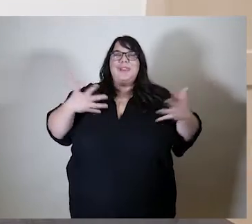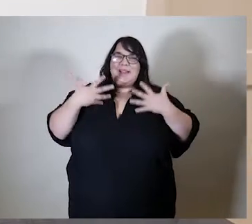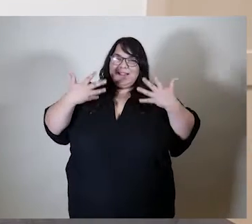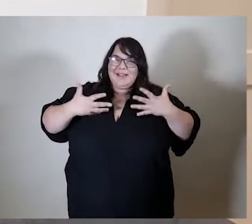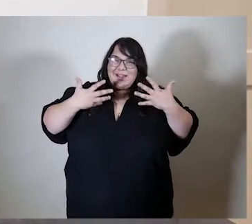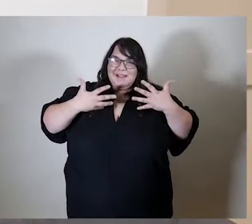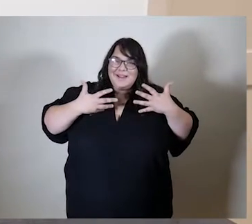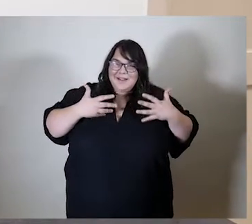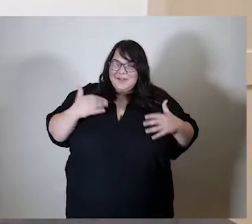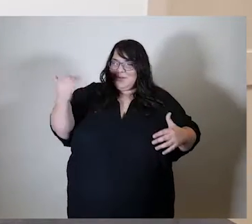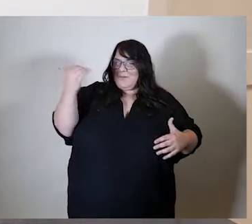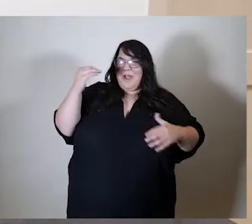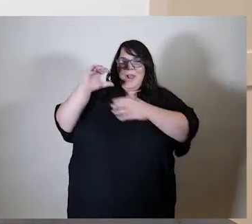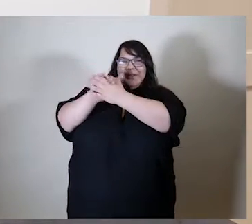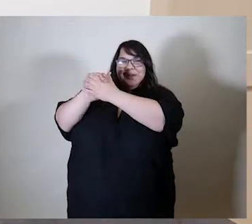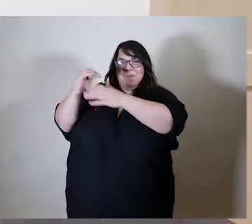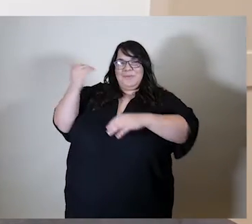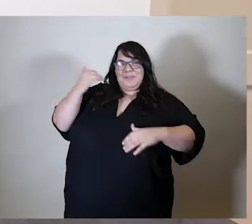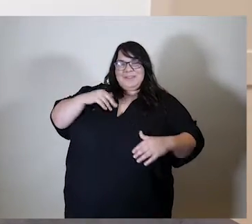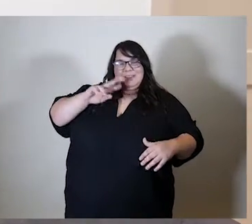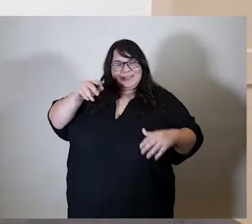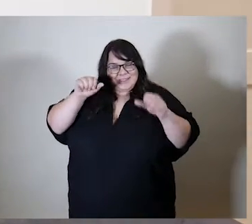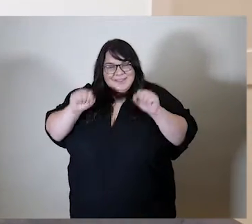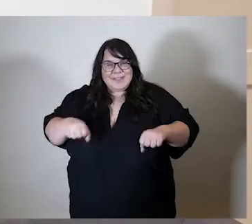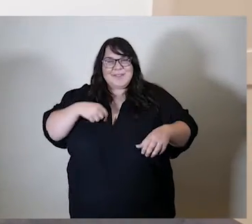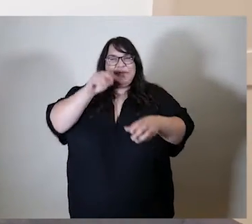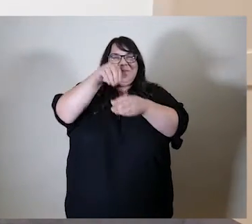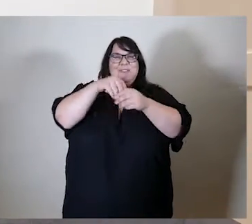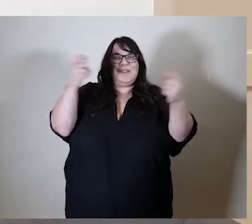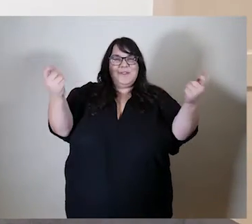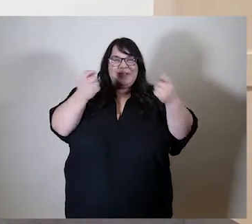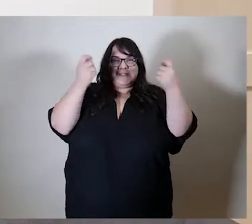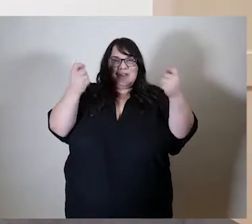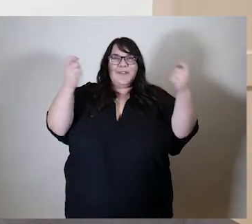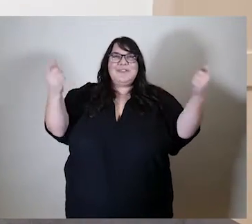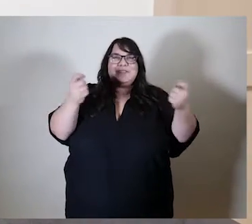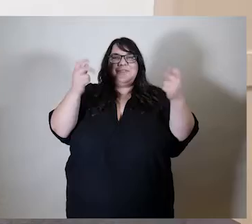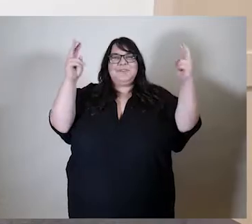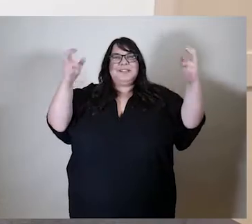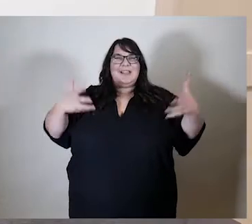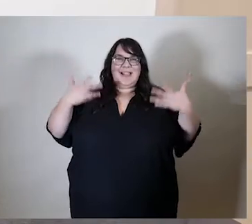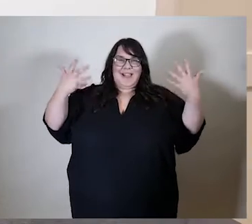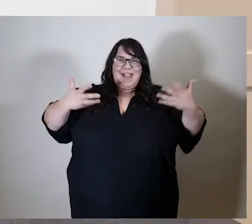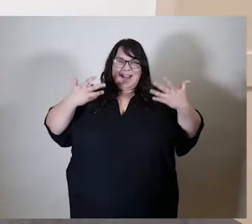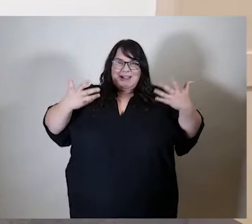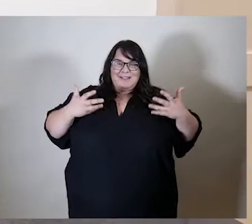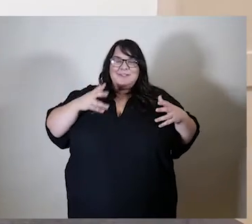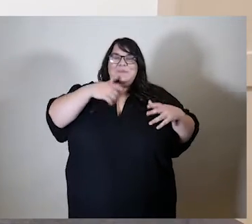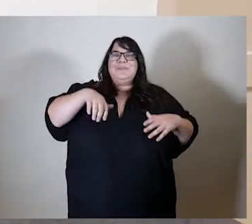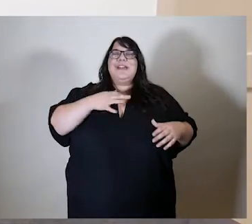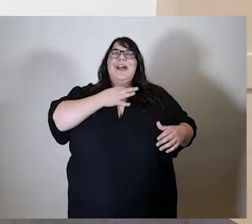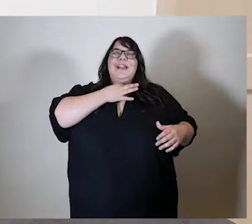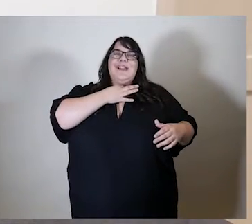αναπηρία. Και με μεγάλη χαρά απαντήσαμε στην πρόσκληση της ΠΟΜΑΜΕΑ να συμμετέχουμε σε αυτό το φεστιβάλ, το Φεστιβάλ της